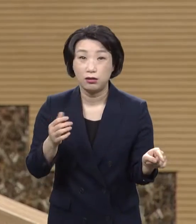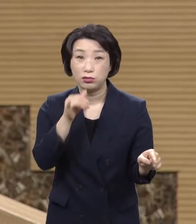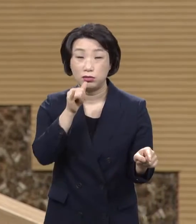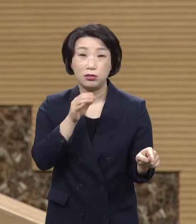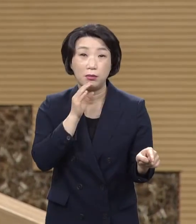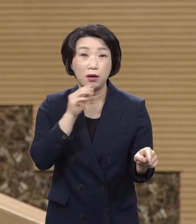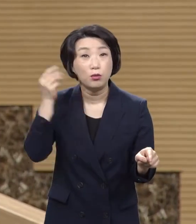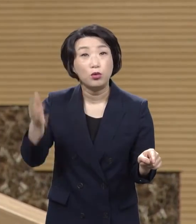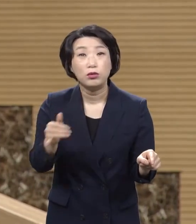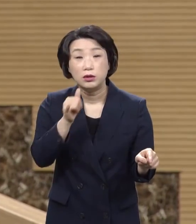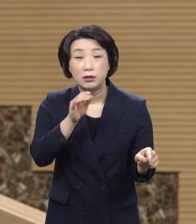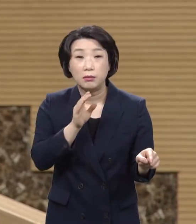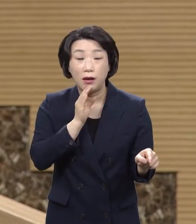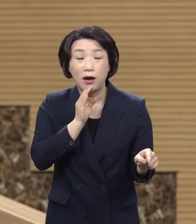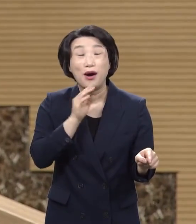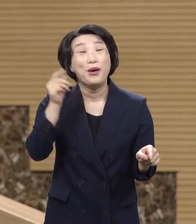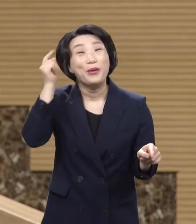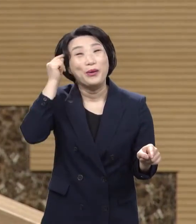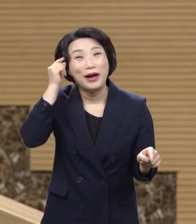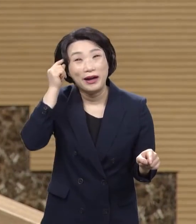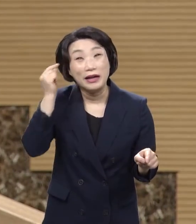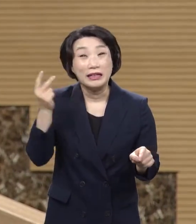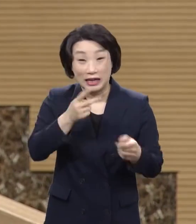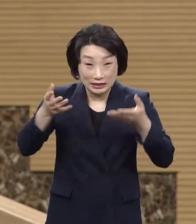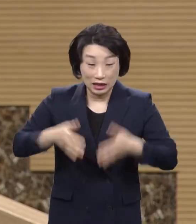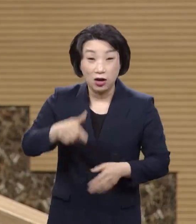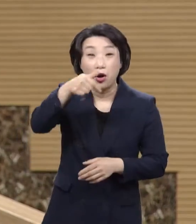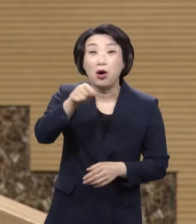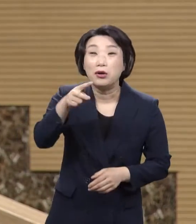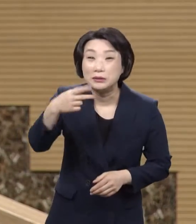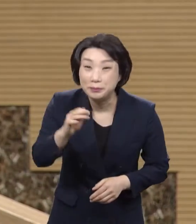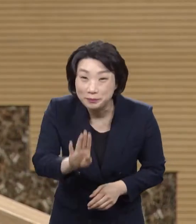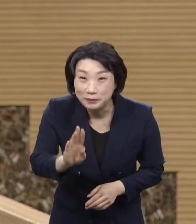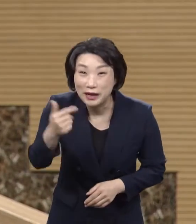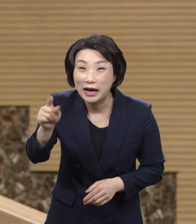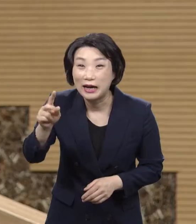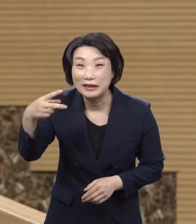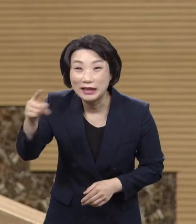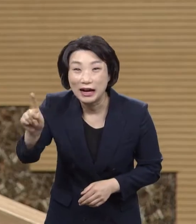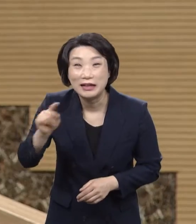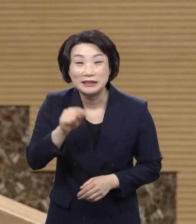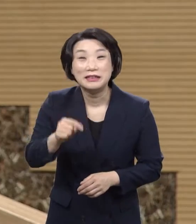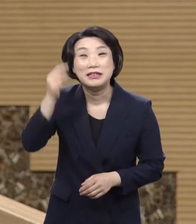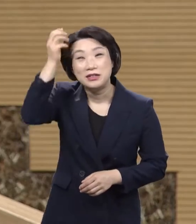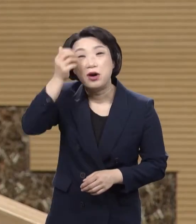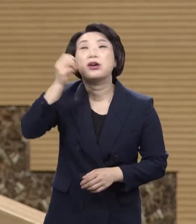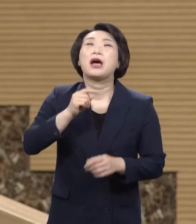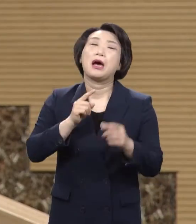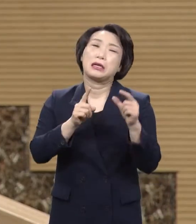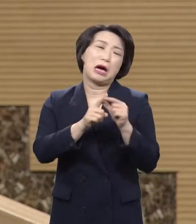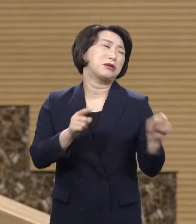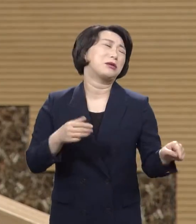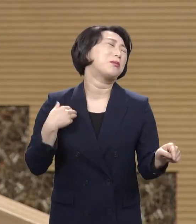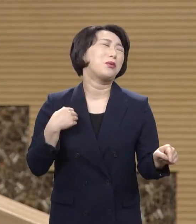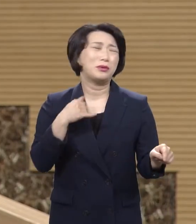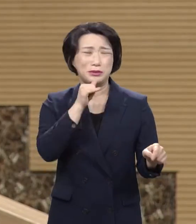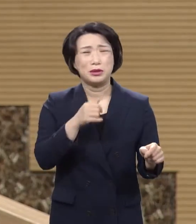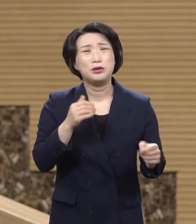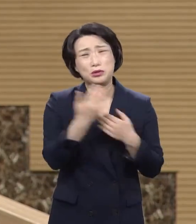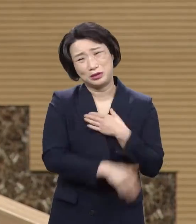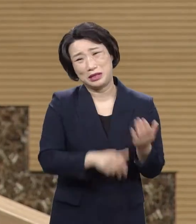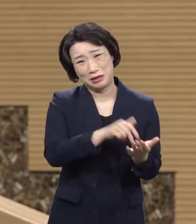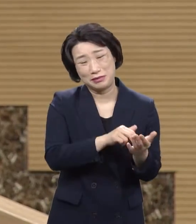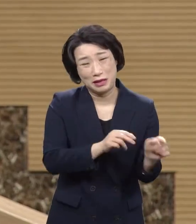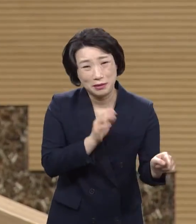거예요. 이렇게. 응? 왜? 거듭난다는 영적인 언어를 못 알아들어 육신은.